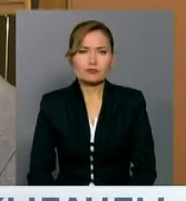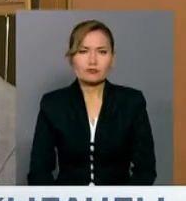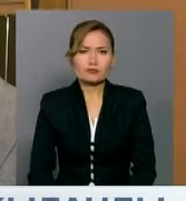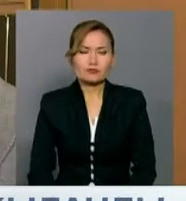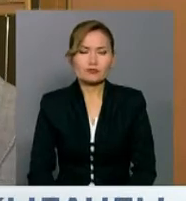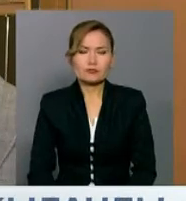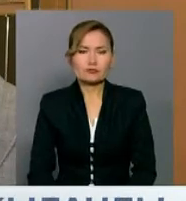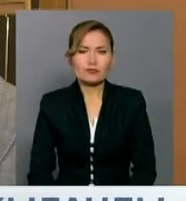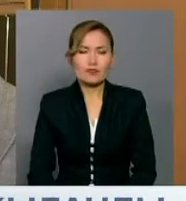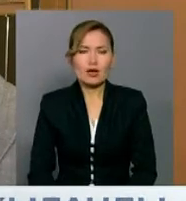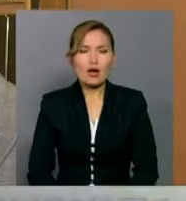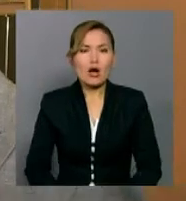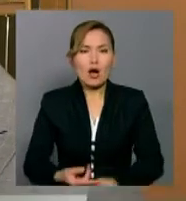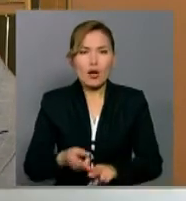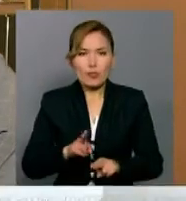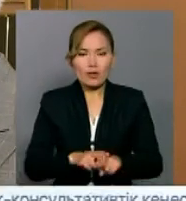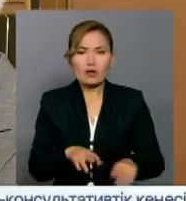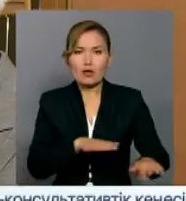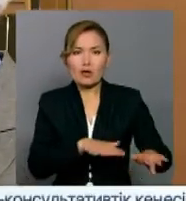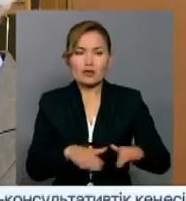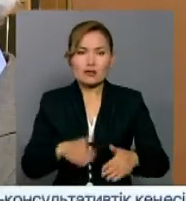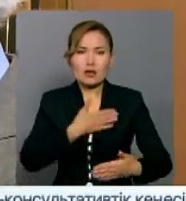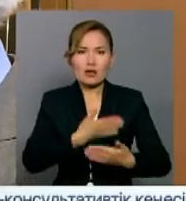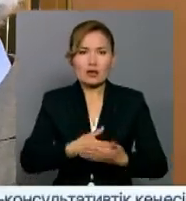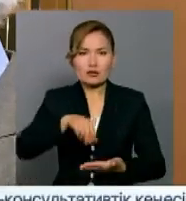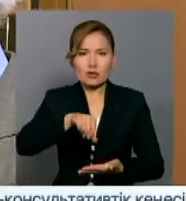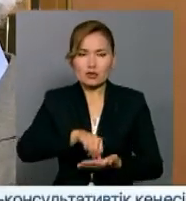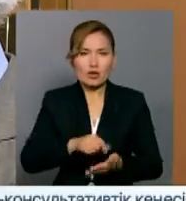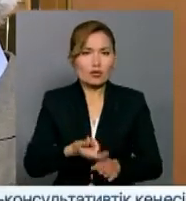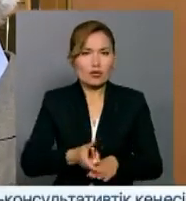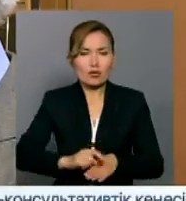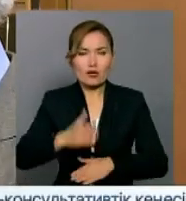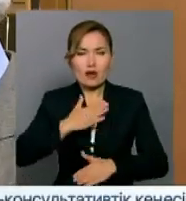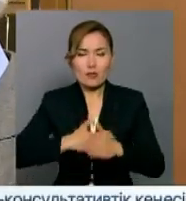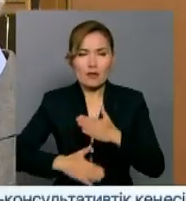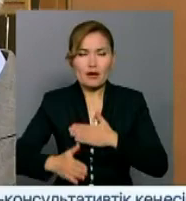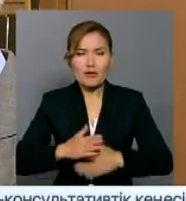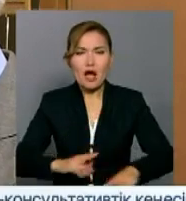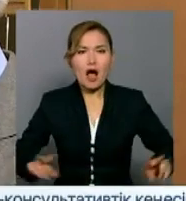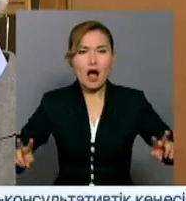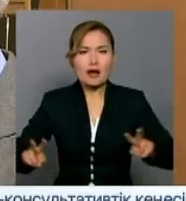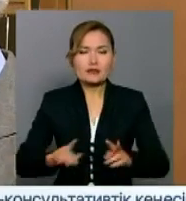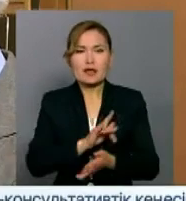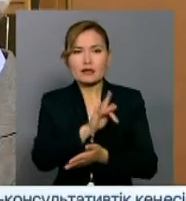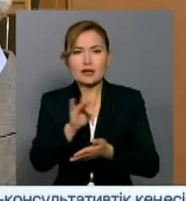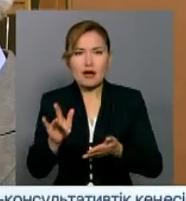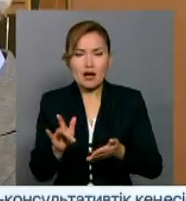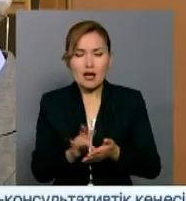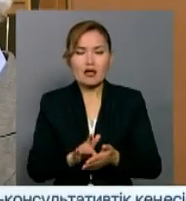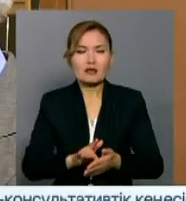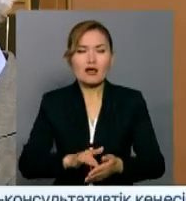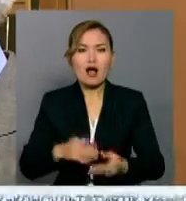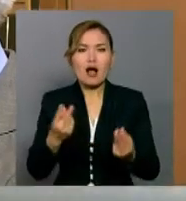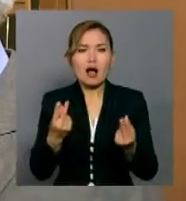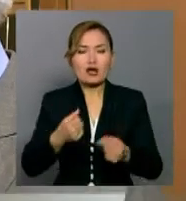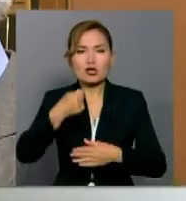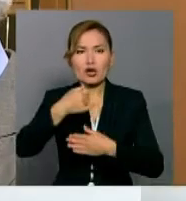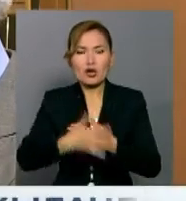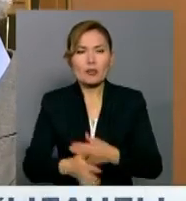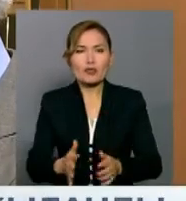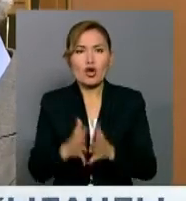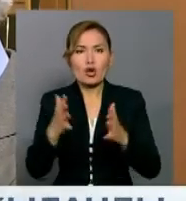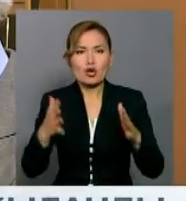ambitious project. Бұл іске атсалысып жатқанымызға қуаныштымыз. Астана халықаралық қаржы орталығы болашақта сәтті жүзеге асатын ауқымды